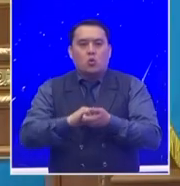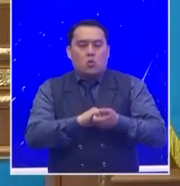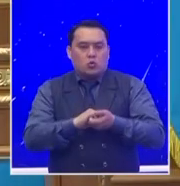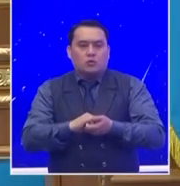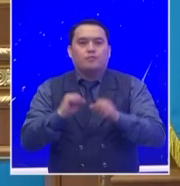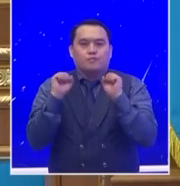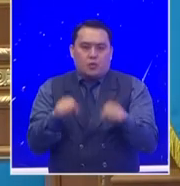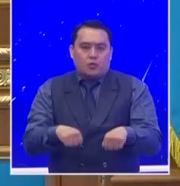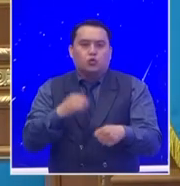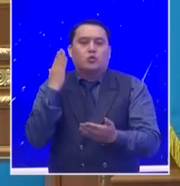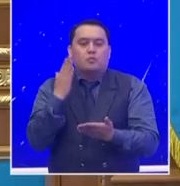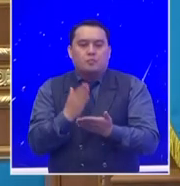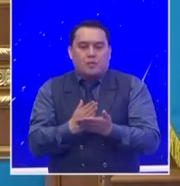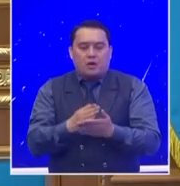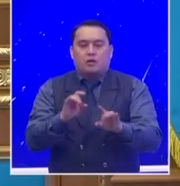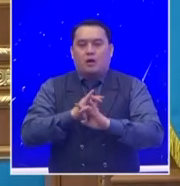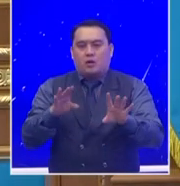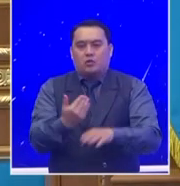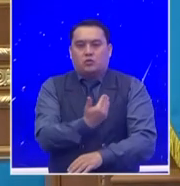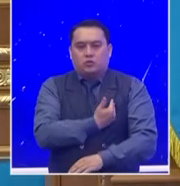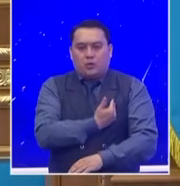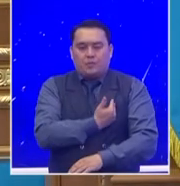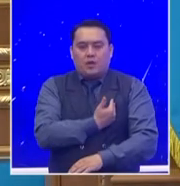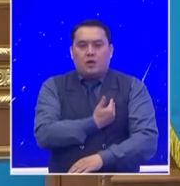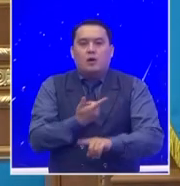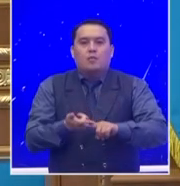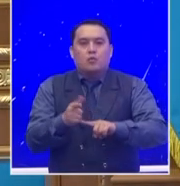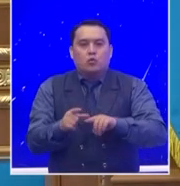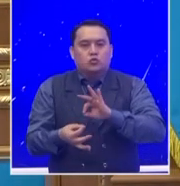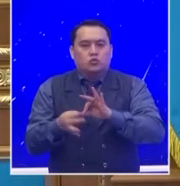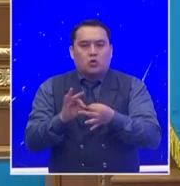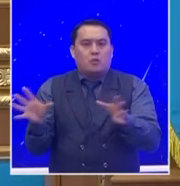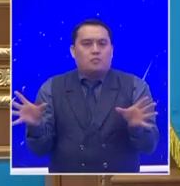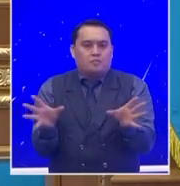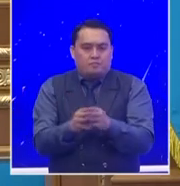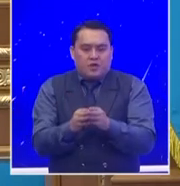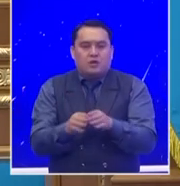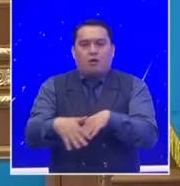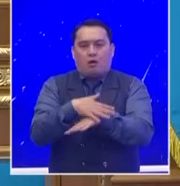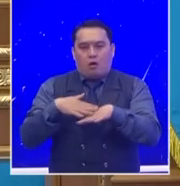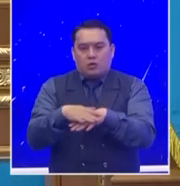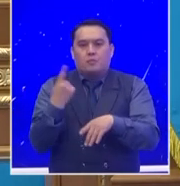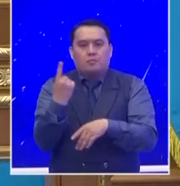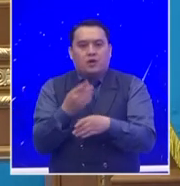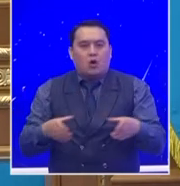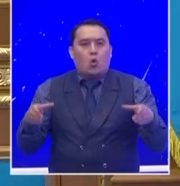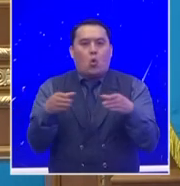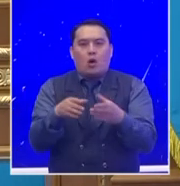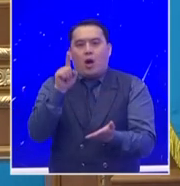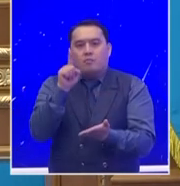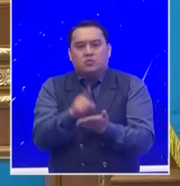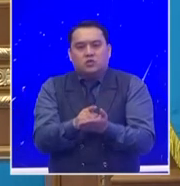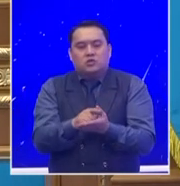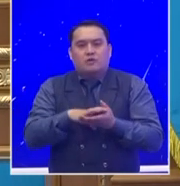толық мүмкіндігіміз бар екенін баса айтқым келеді. Бұл қиындықты бәріміз бір халық, бір қоғам болып міндетті